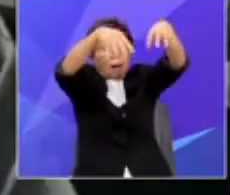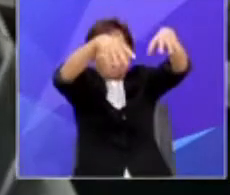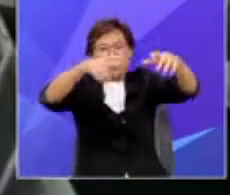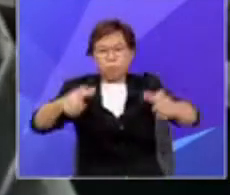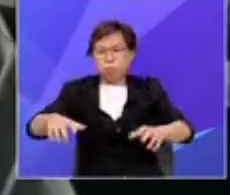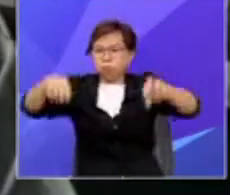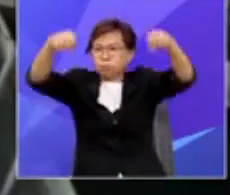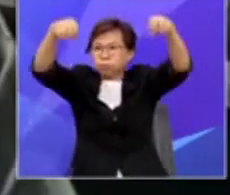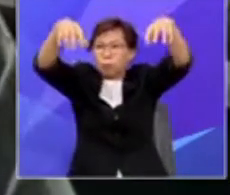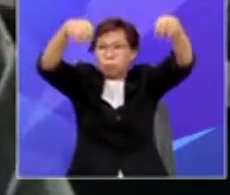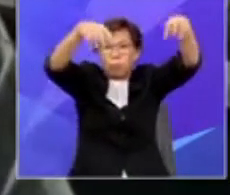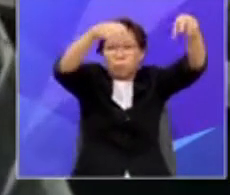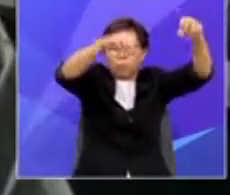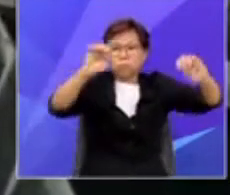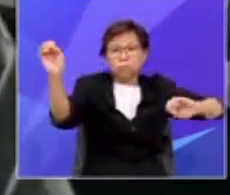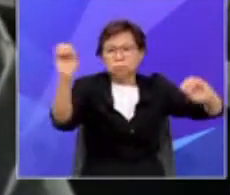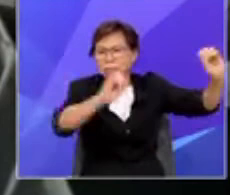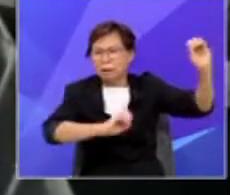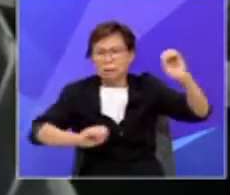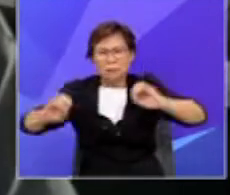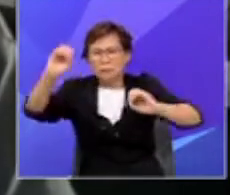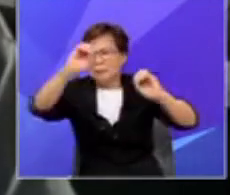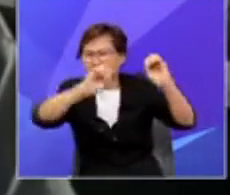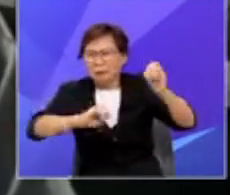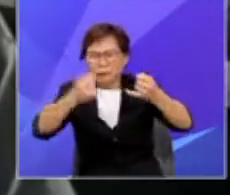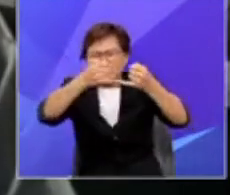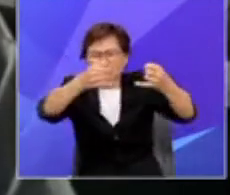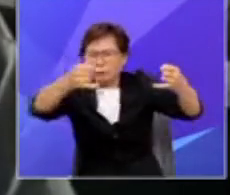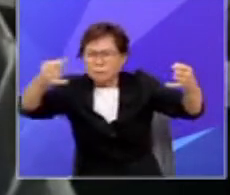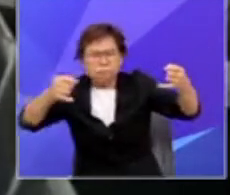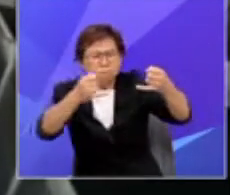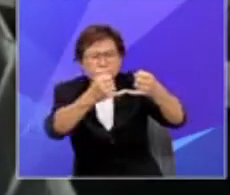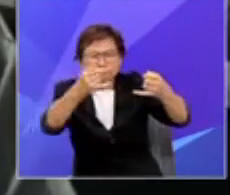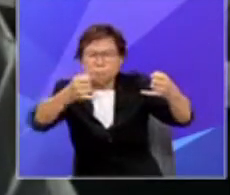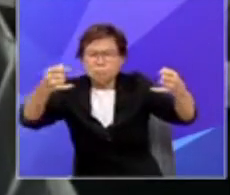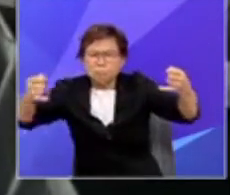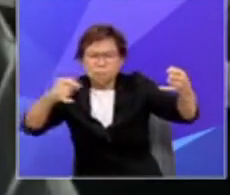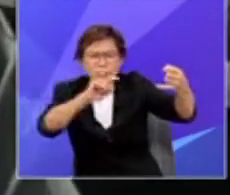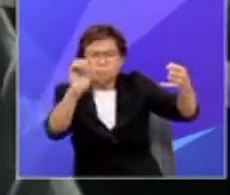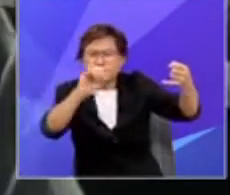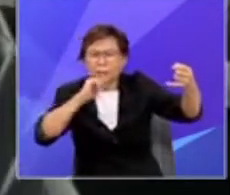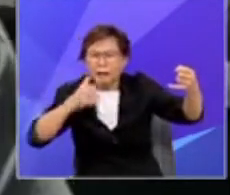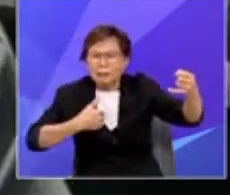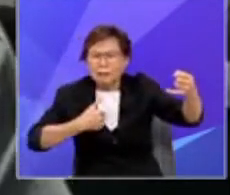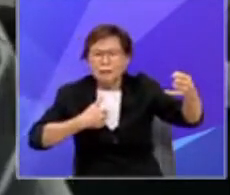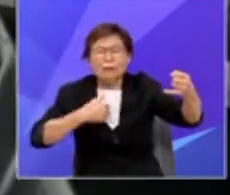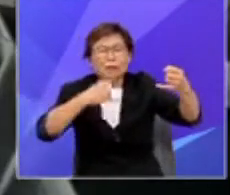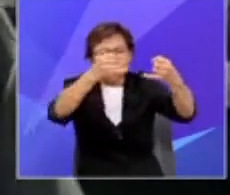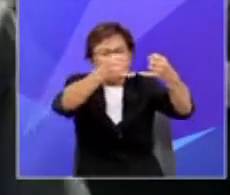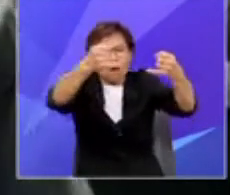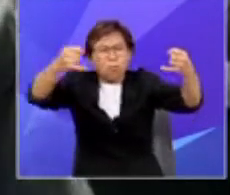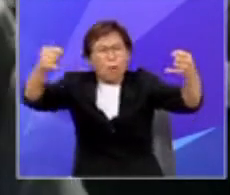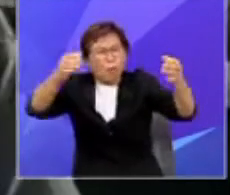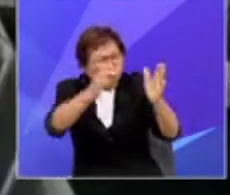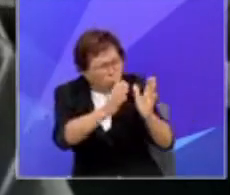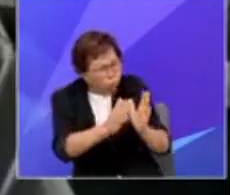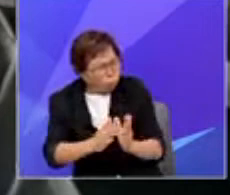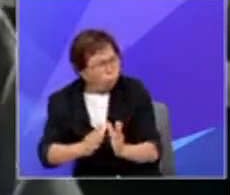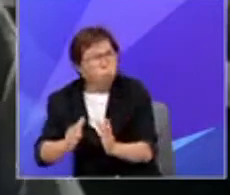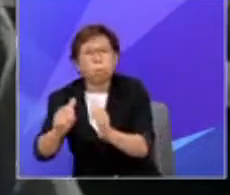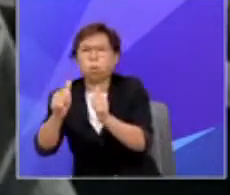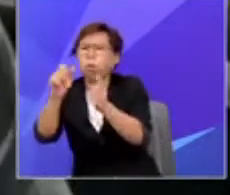pertalian atau fiber atau couple yang yang yang yang tidak ke masjid aja